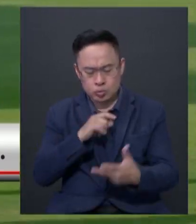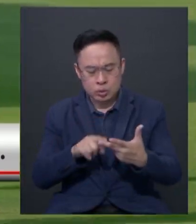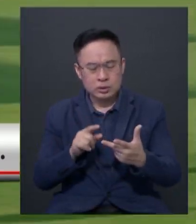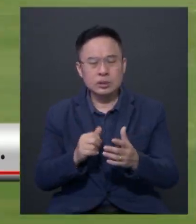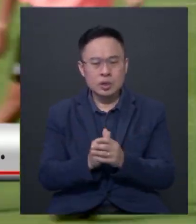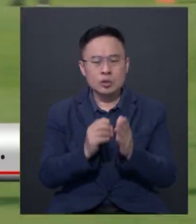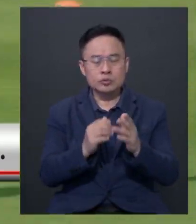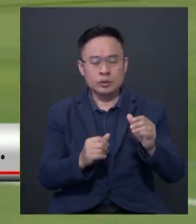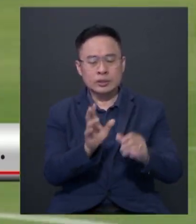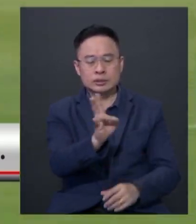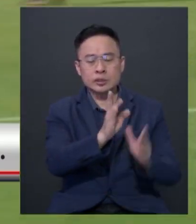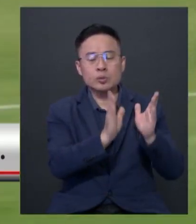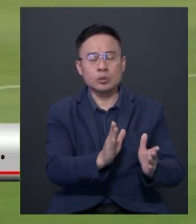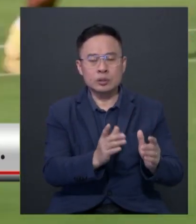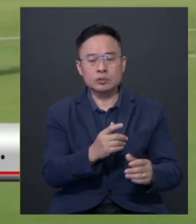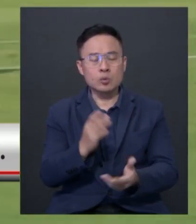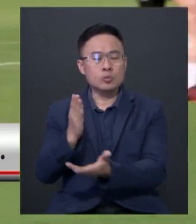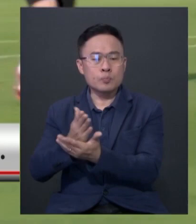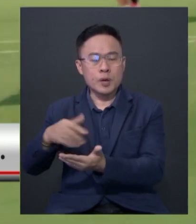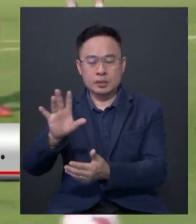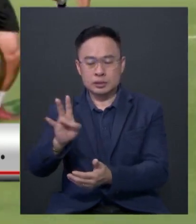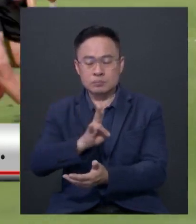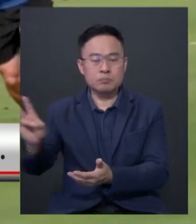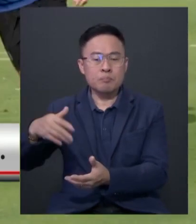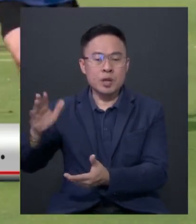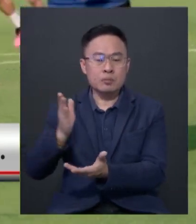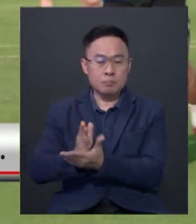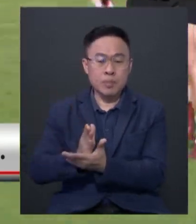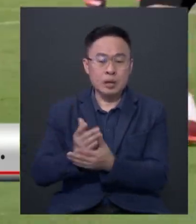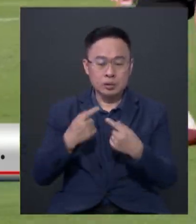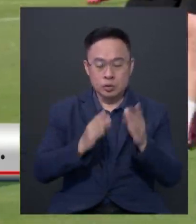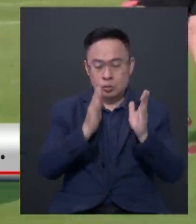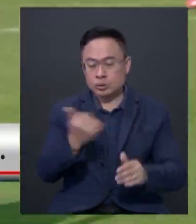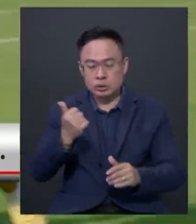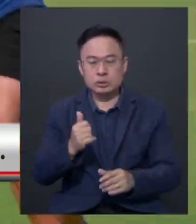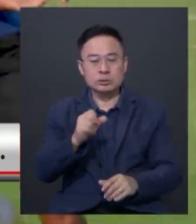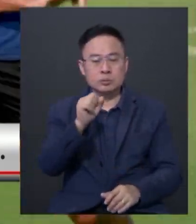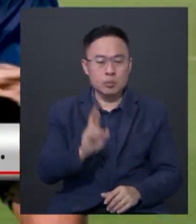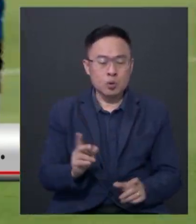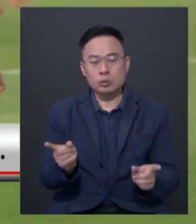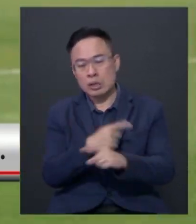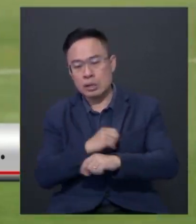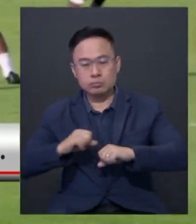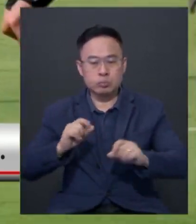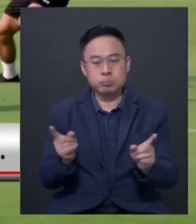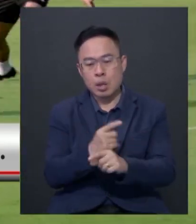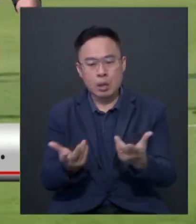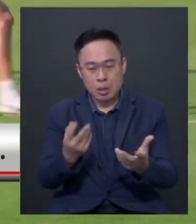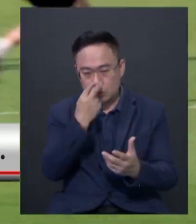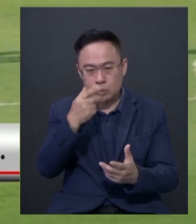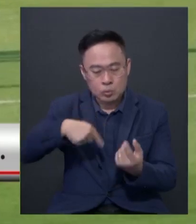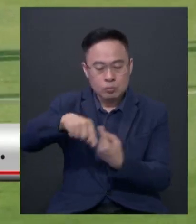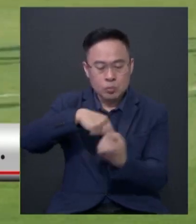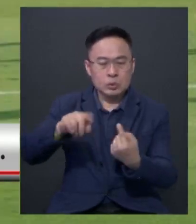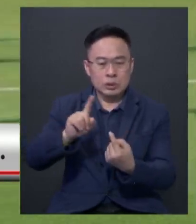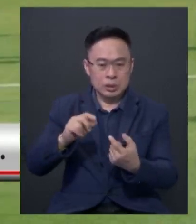ทั้งหมดนี้น่าจะพร้อมเป็นตัวจริงแต่ก็ต้องดูว่าแมตต์สมิธจะจัดผู้เล่นอย่างไรเพราะมันเจ็บเยอะจริงๆแล้วก็มีเรื่องติ